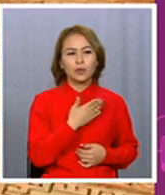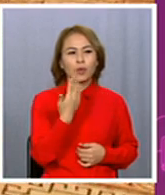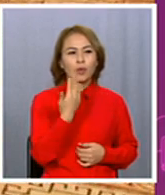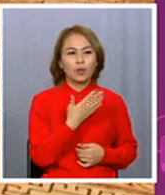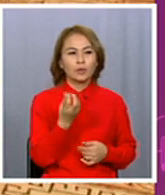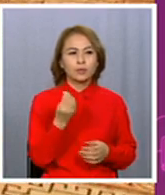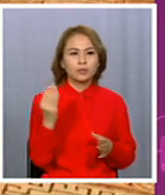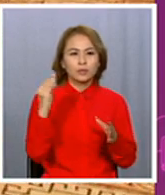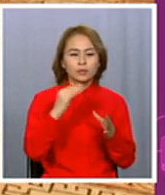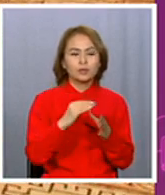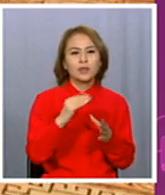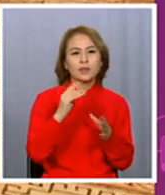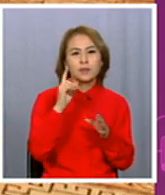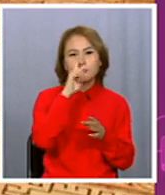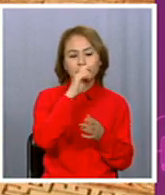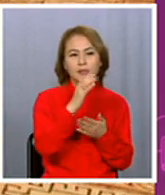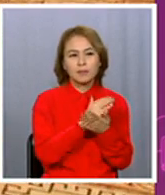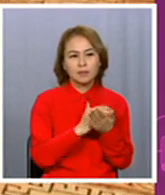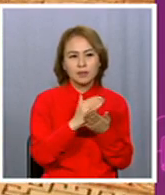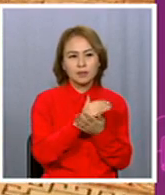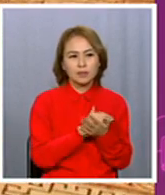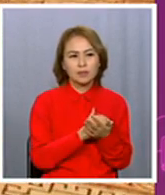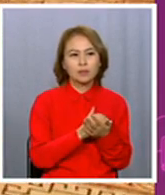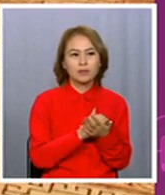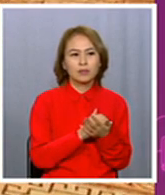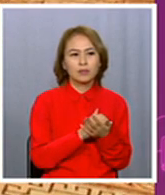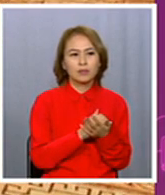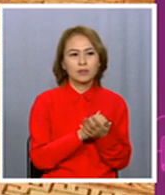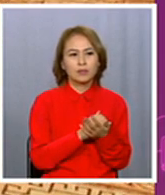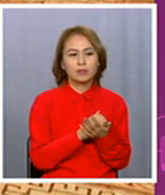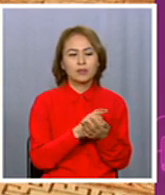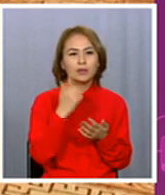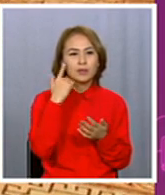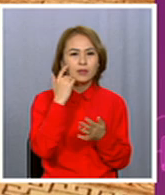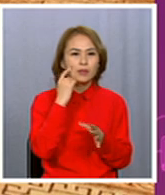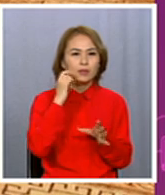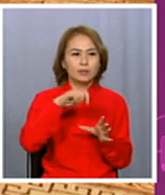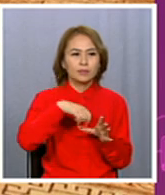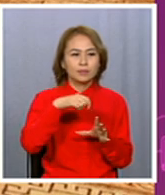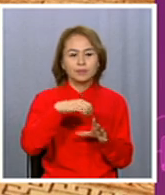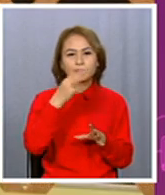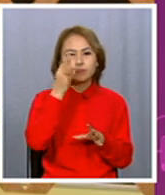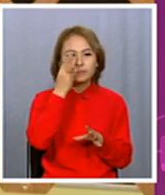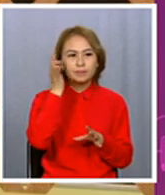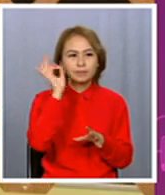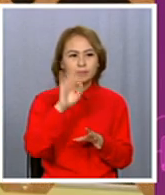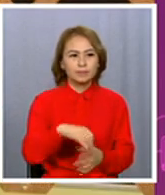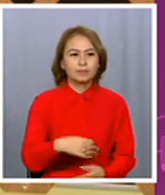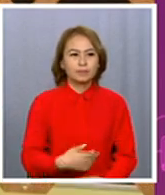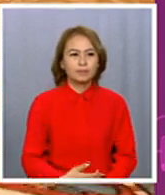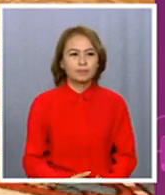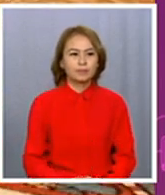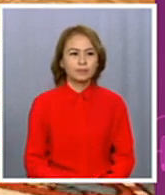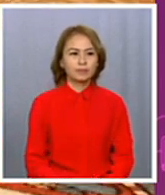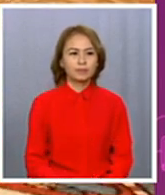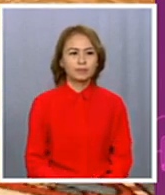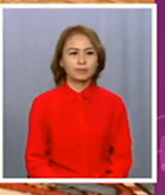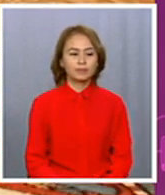тағы қаймақ, сосын қант қосса тіпті тәп-тәпті болар.